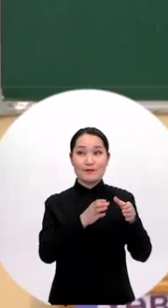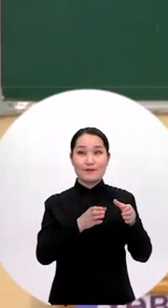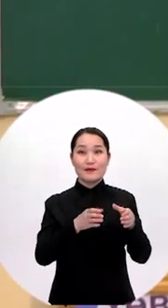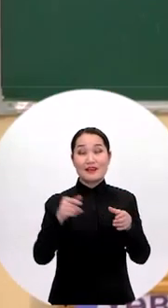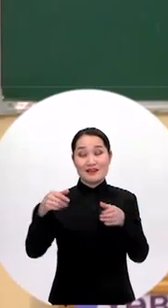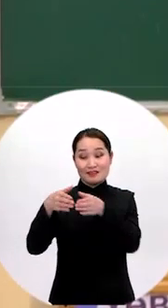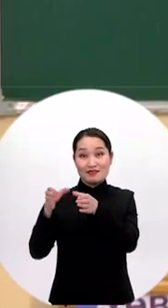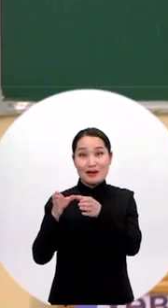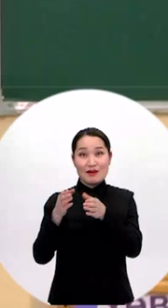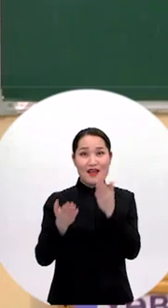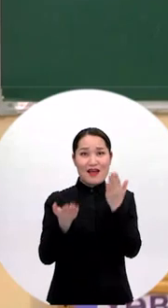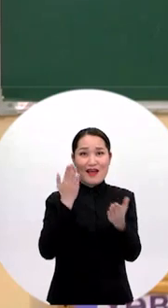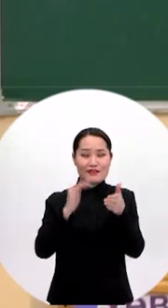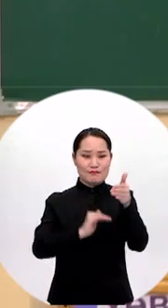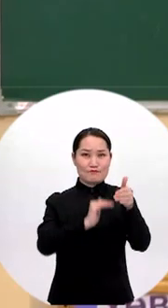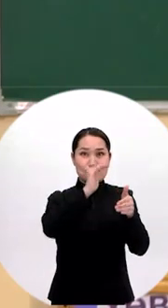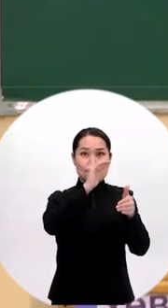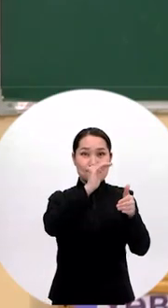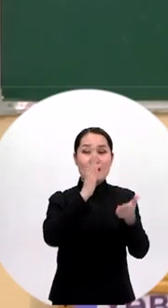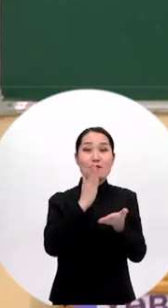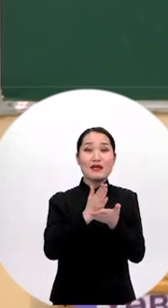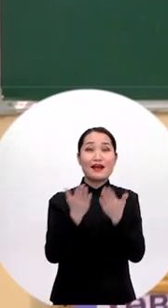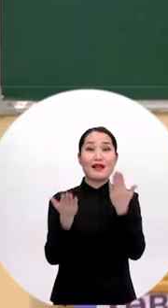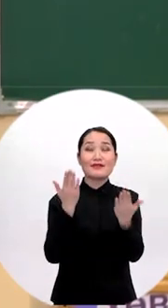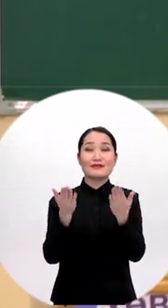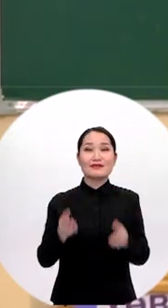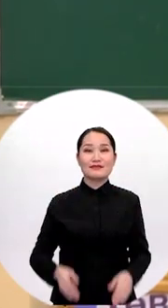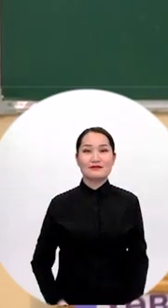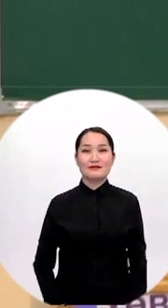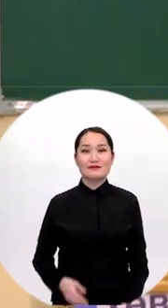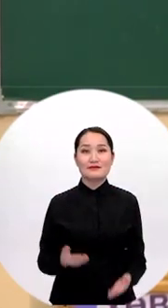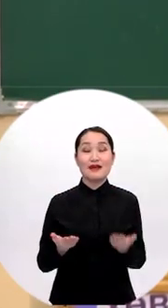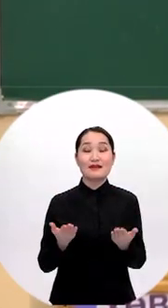Энэ сав аль нь илүү багтаамжтай вэ хүүхдүүд ээ?